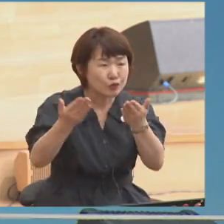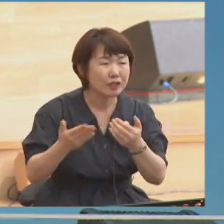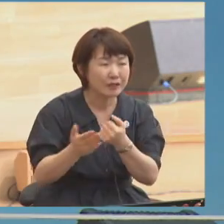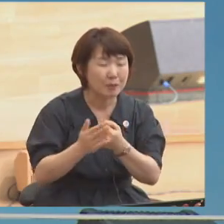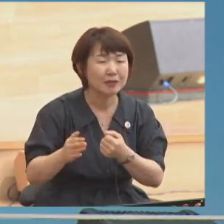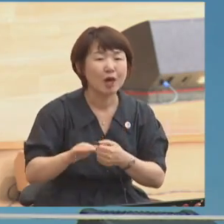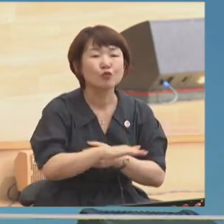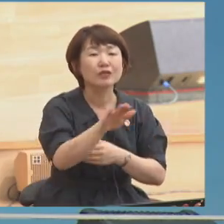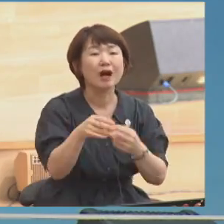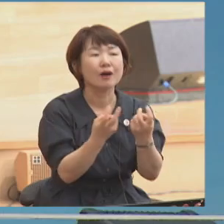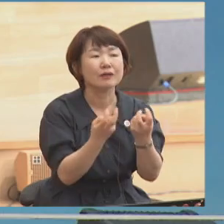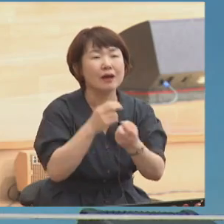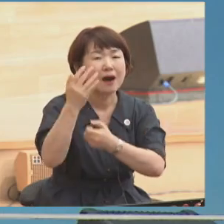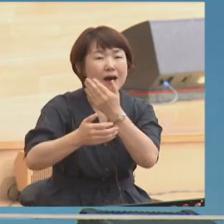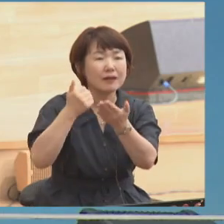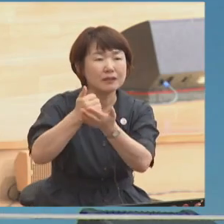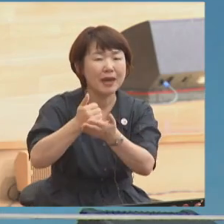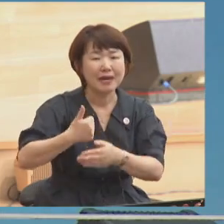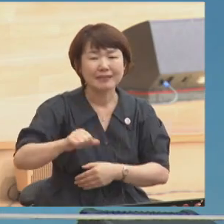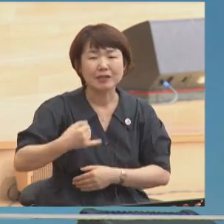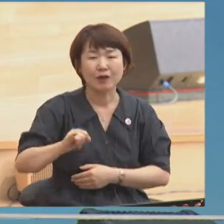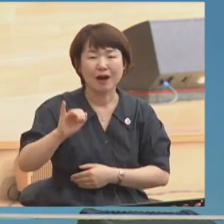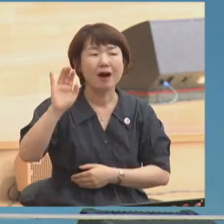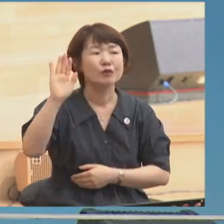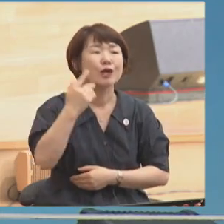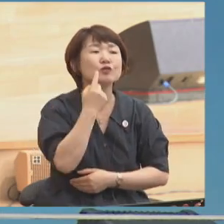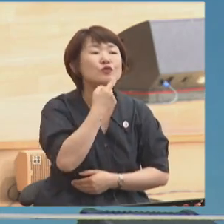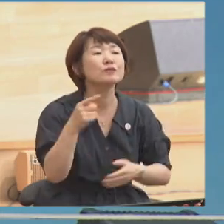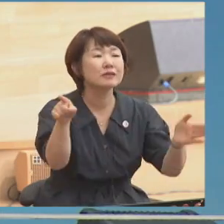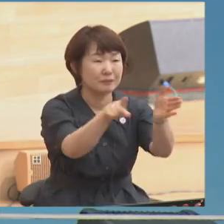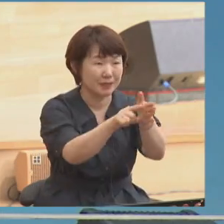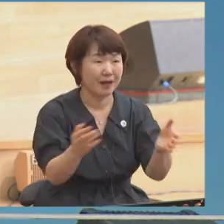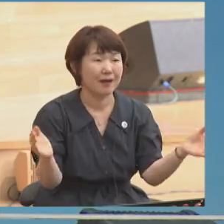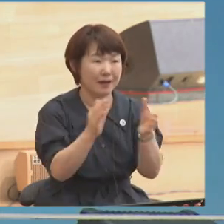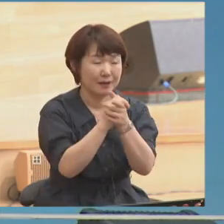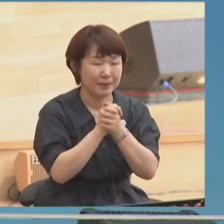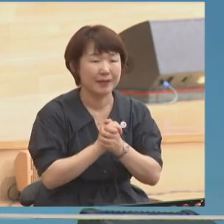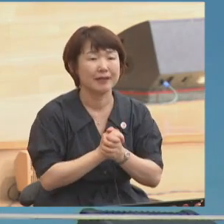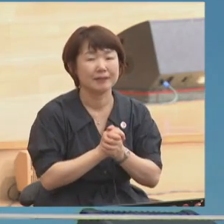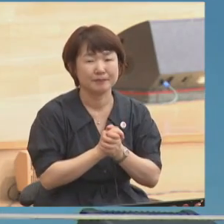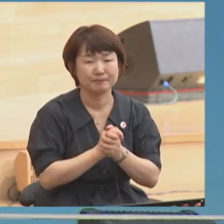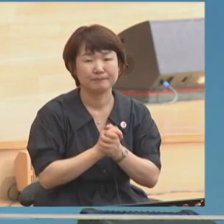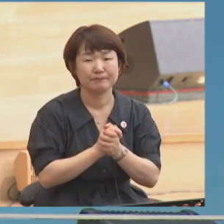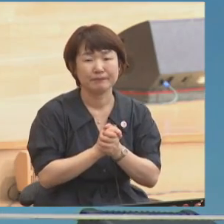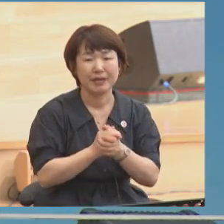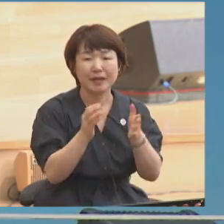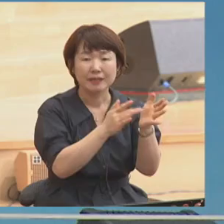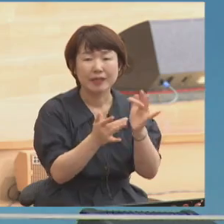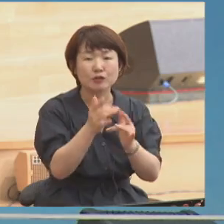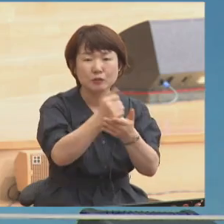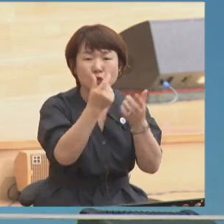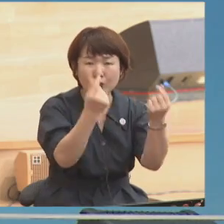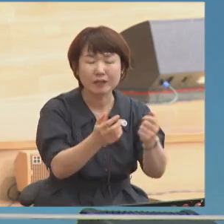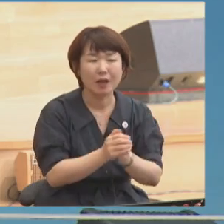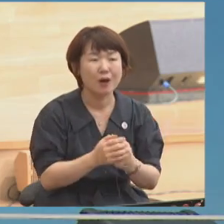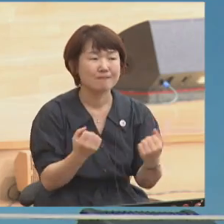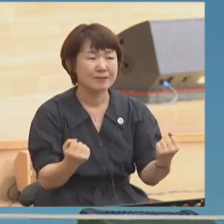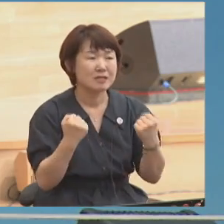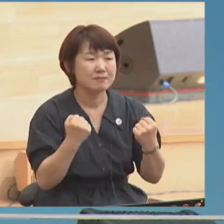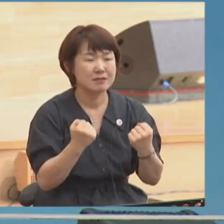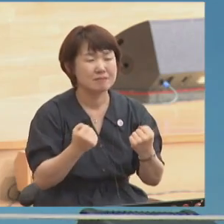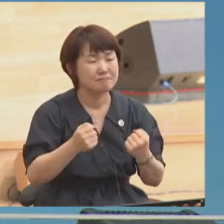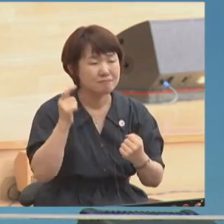어떻게 되었다고요? 하나님의 자녀가 된 줄 믿습니다. 예수님도 마찬가지, 얼마든지 힘이 있음에도